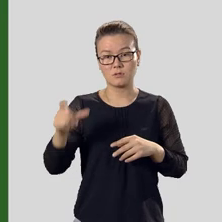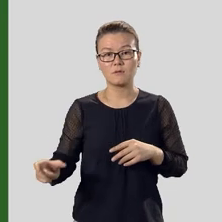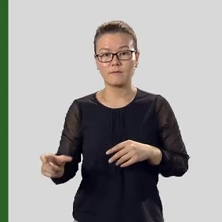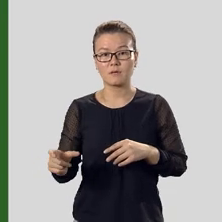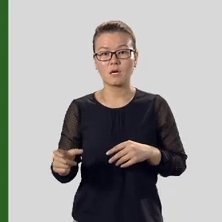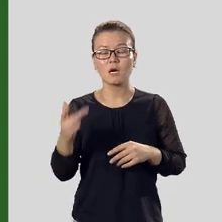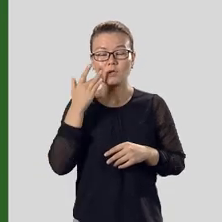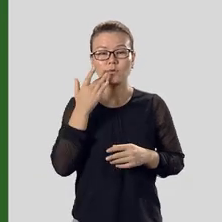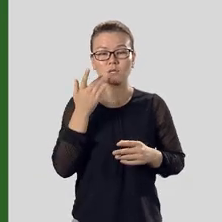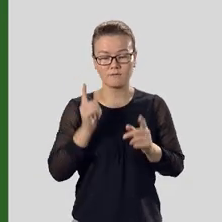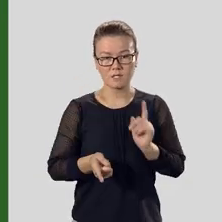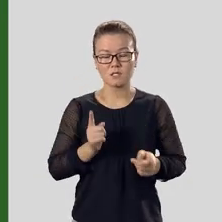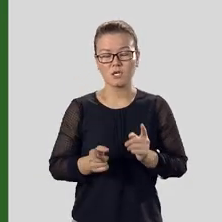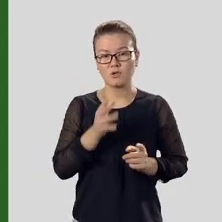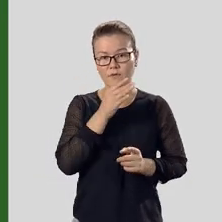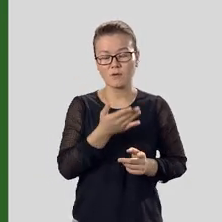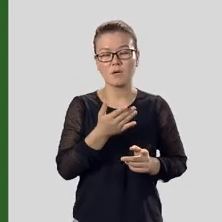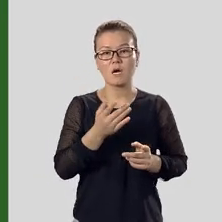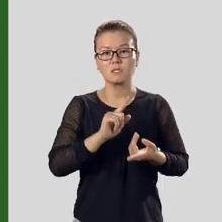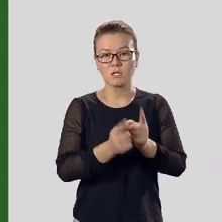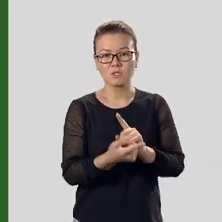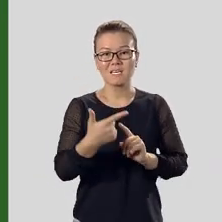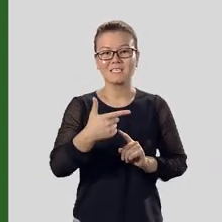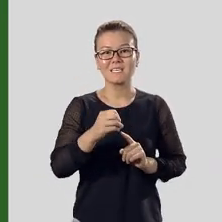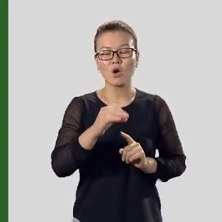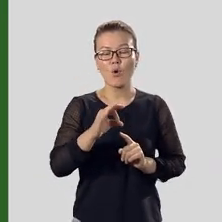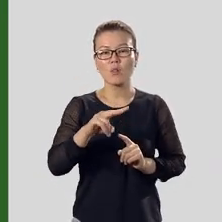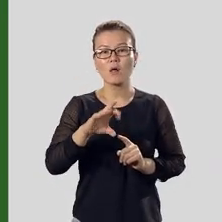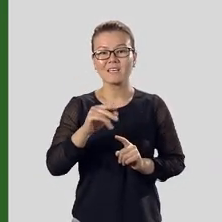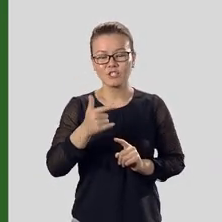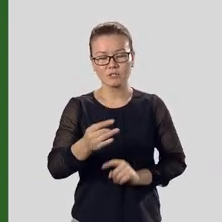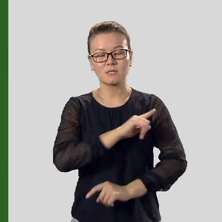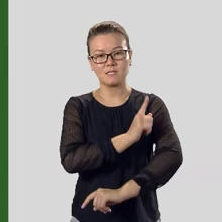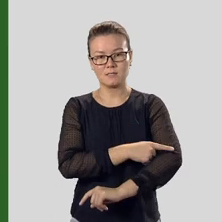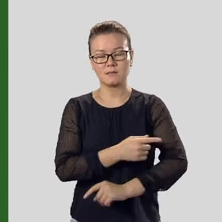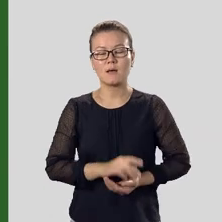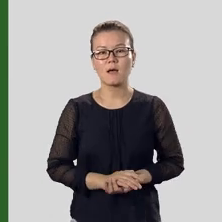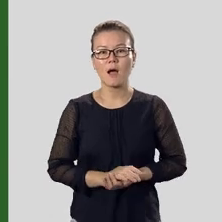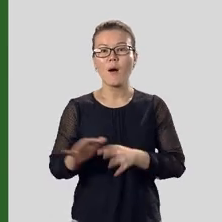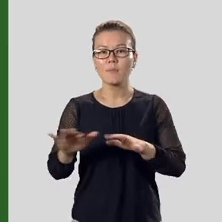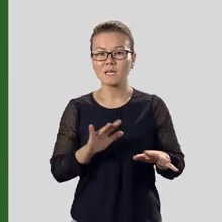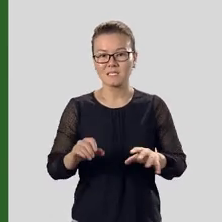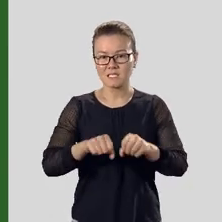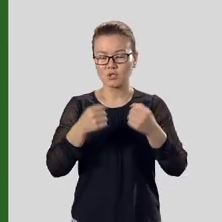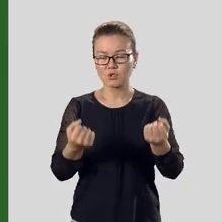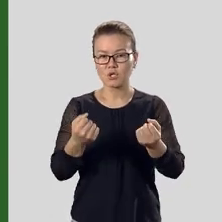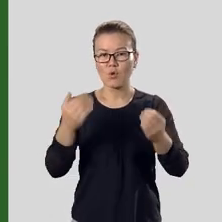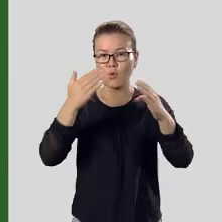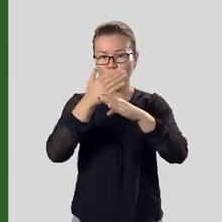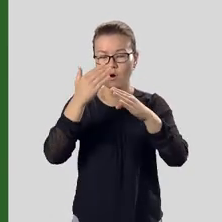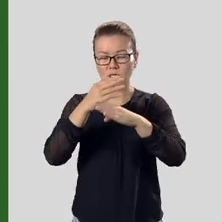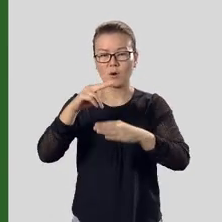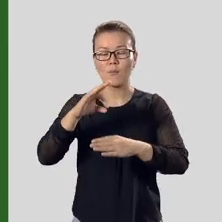которая в настоящее время становится геологической силой. Процесс разрушения горных